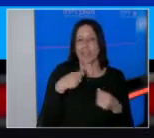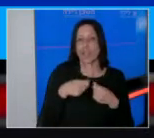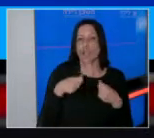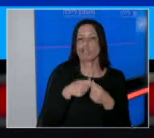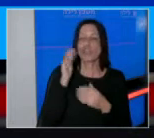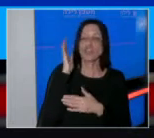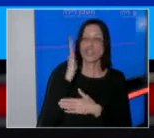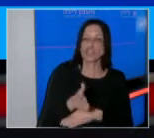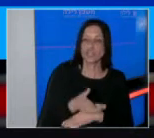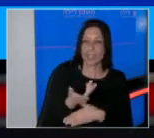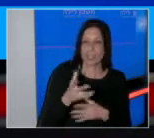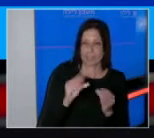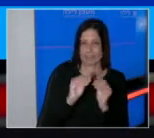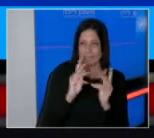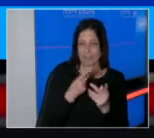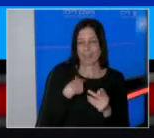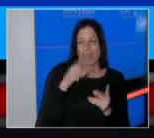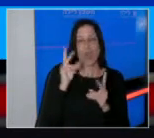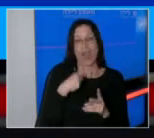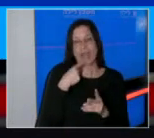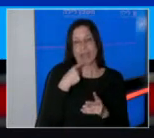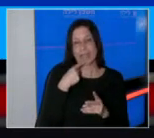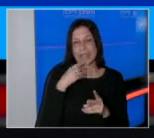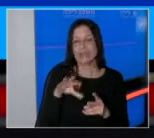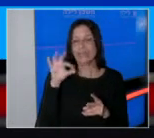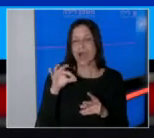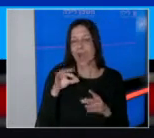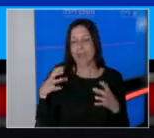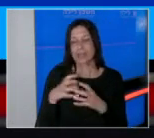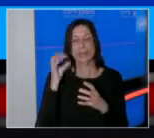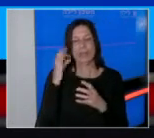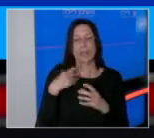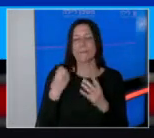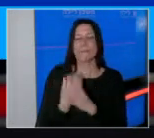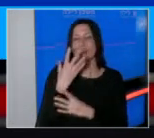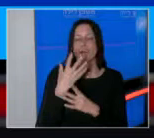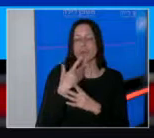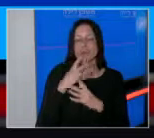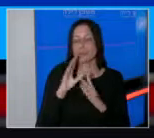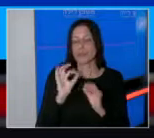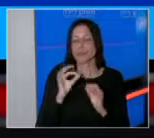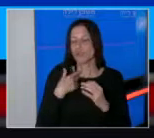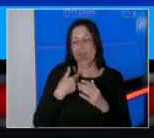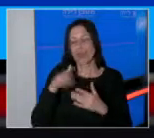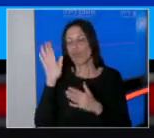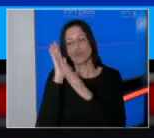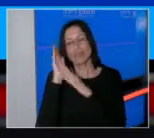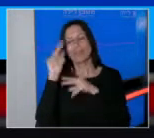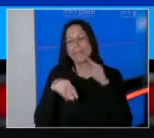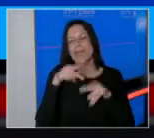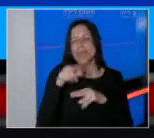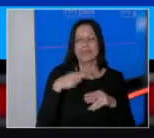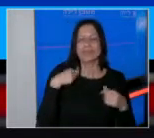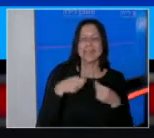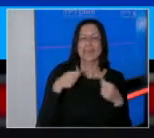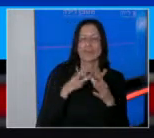איתה. אני יכולה להגיד לך שבנבחרות פתחנו חמל, ופשוט לא הלכנו לישון, וטיפלנו בדבר הזה, והיינו בקשר